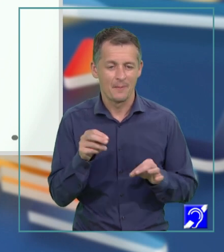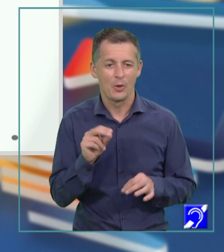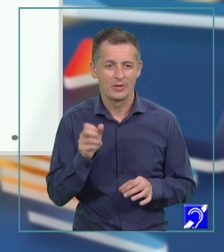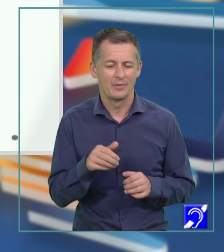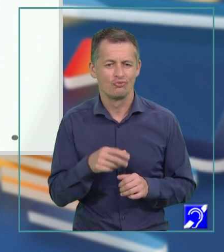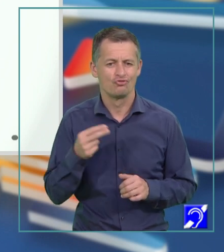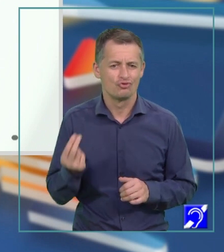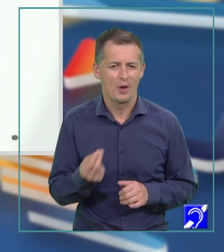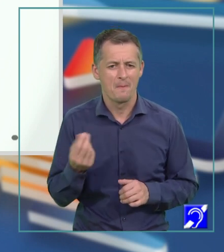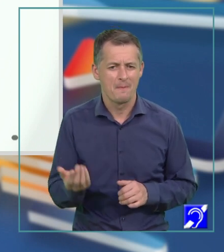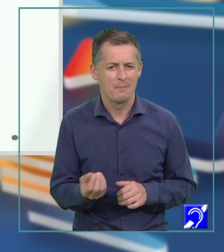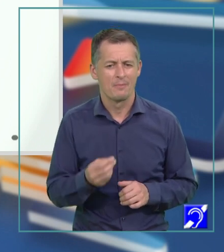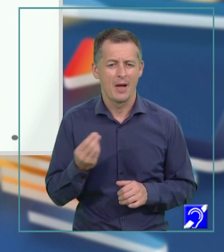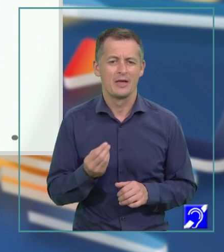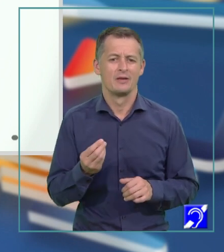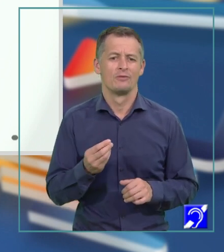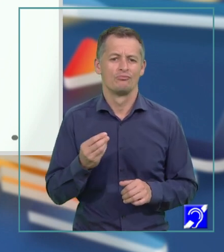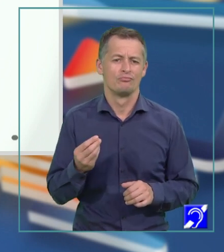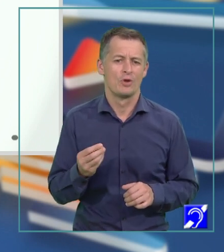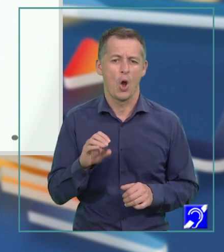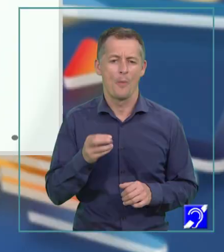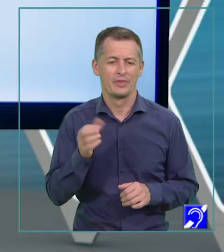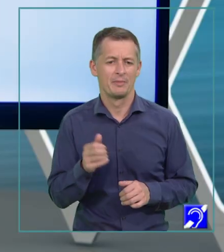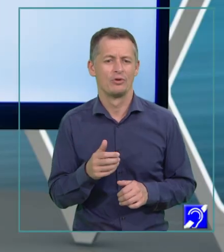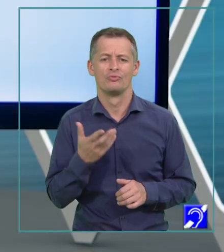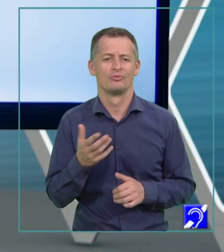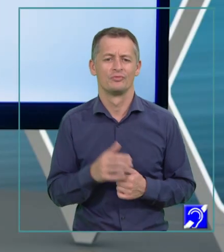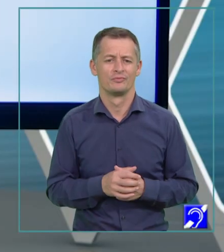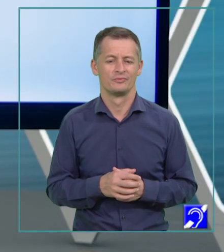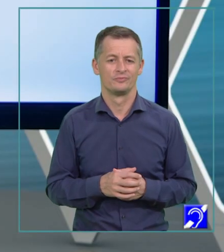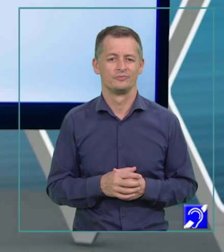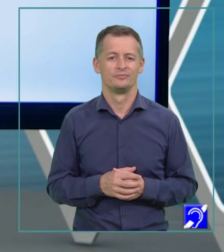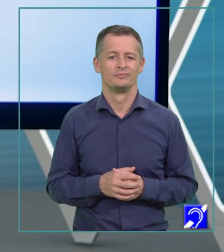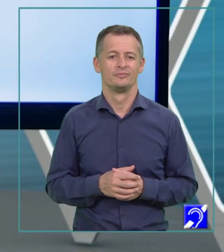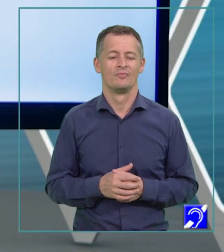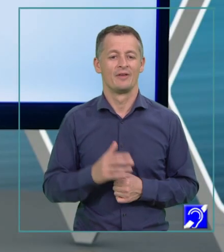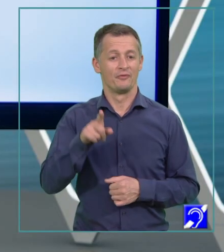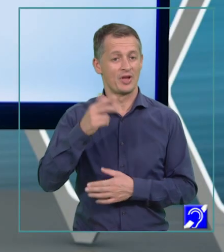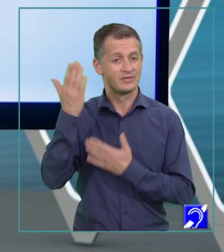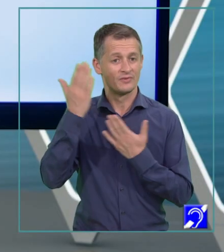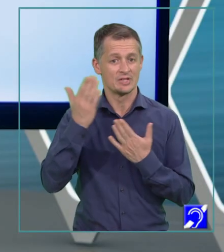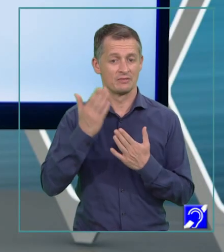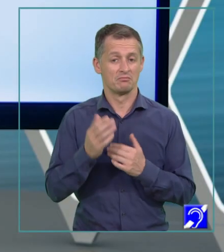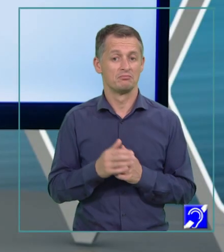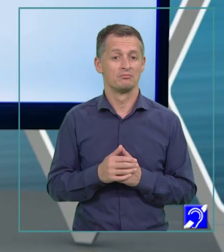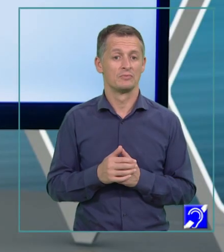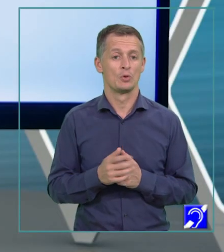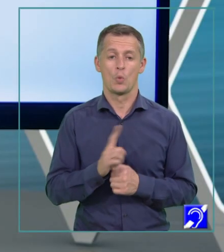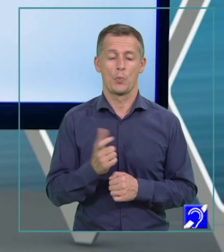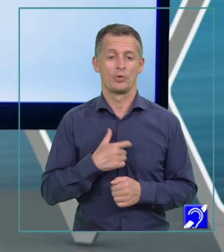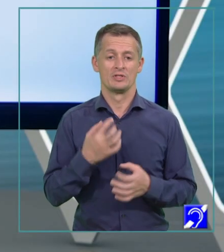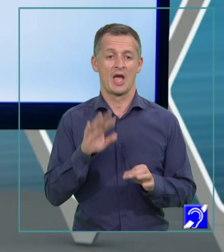mai optimă. Ce se întâmplă cu adjectivul optim? Ați învățat că anumite adjective nu pot avea grade